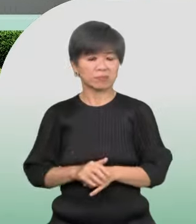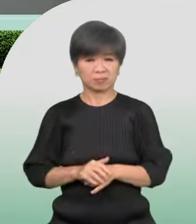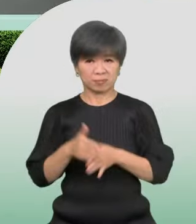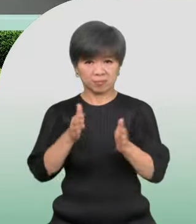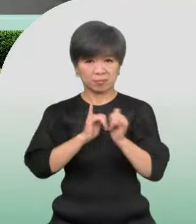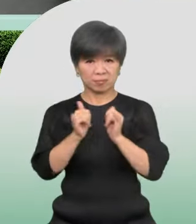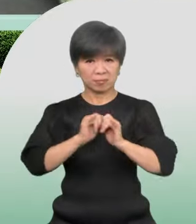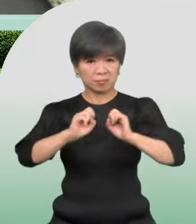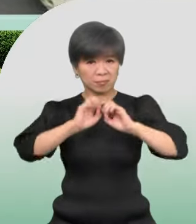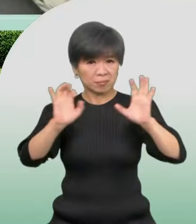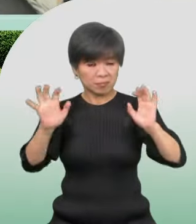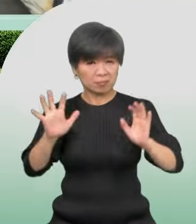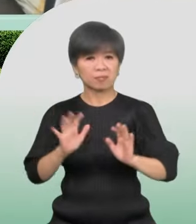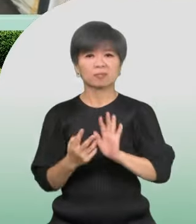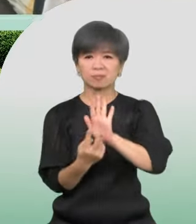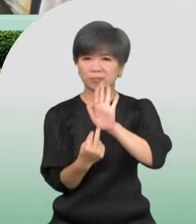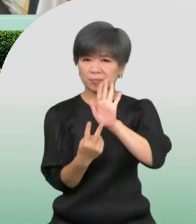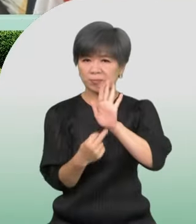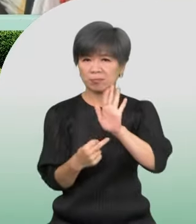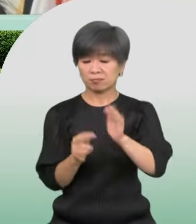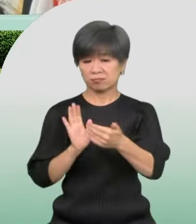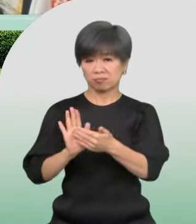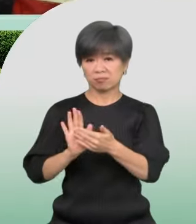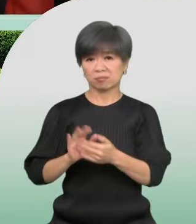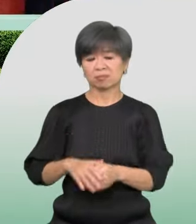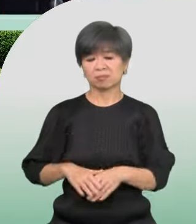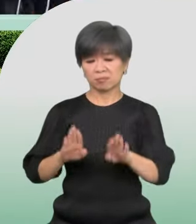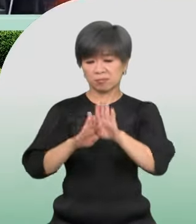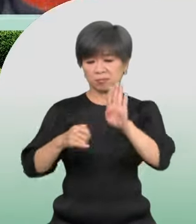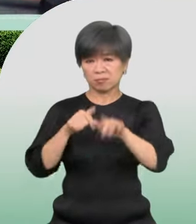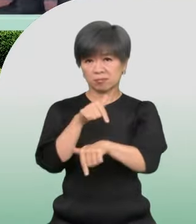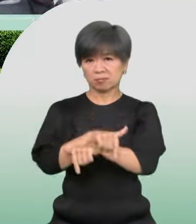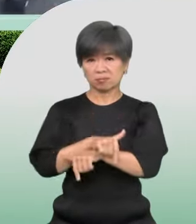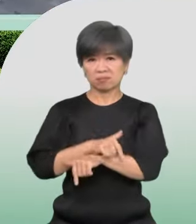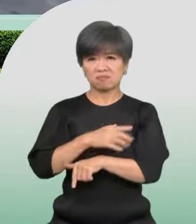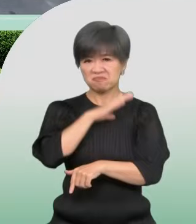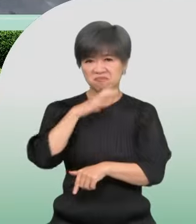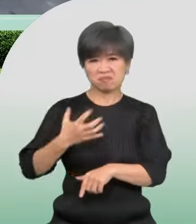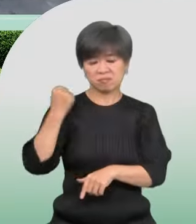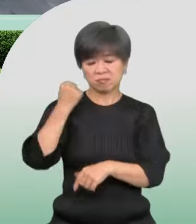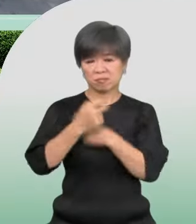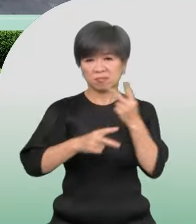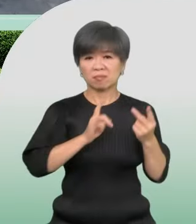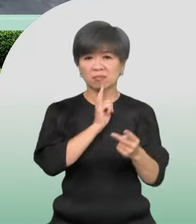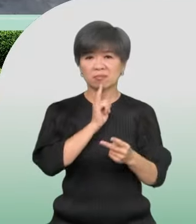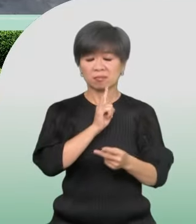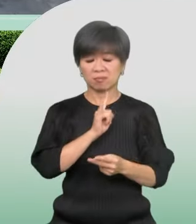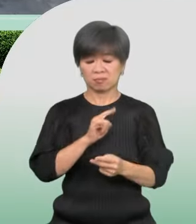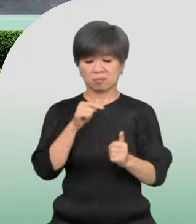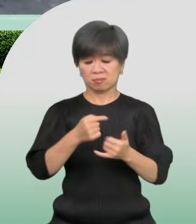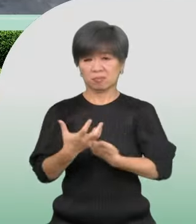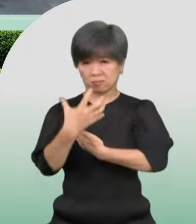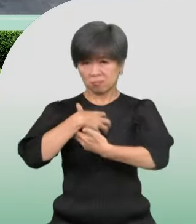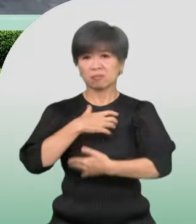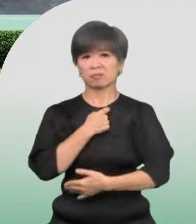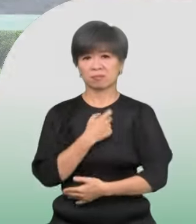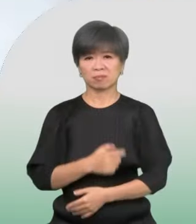时会同民众讲理念，唔接受闽南沙文主义，杭义未系台湾一